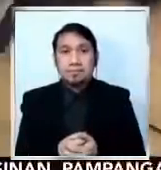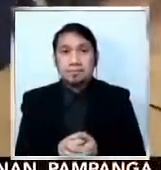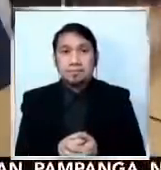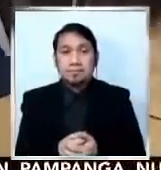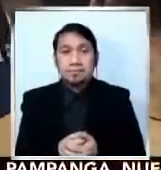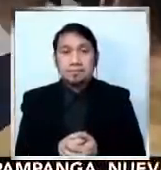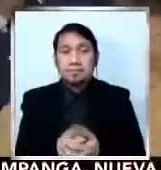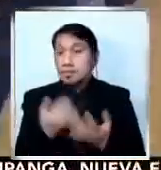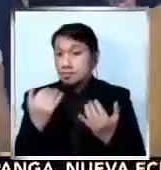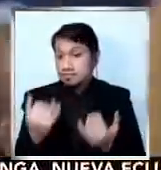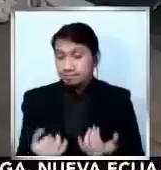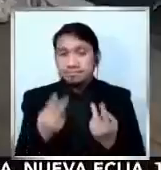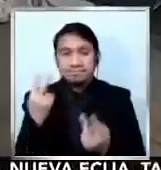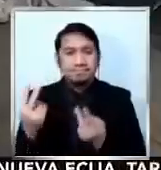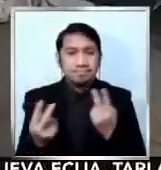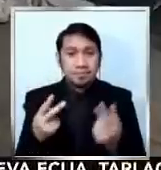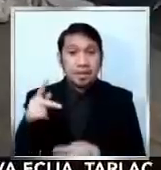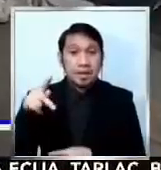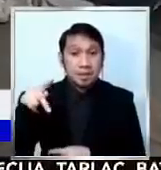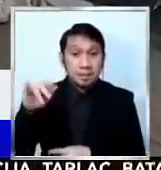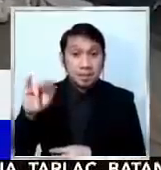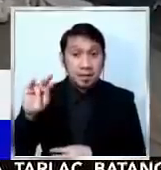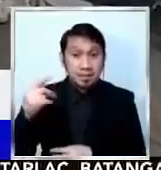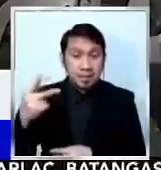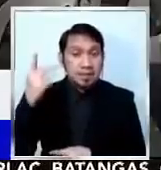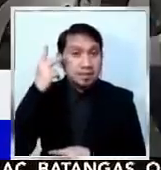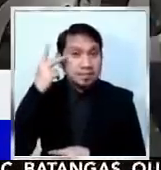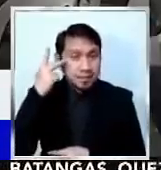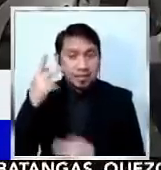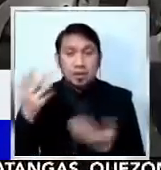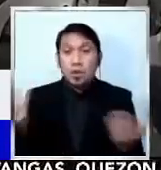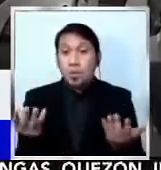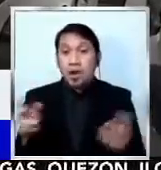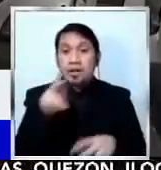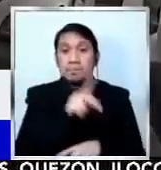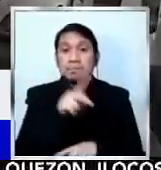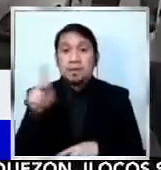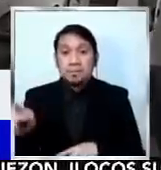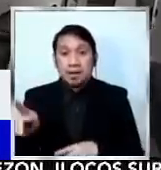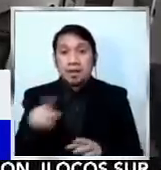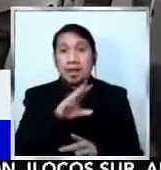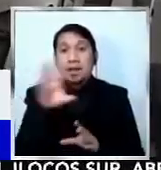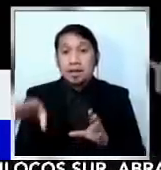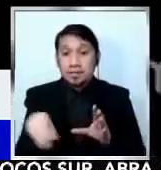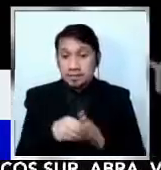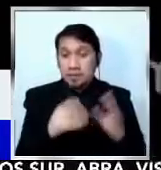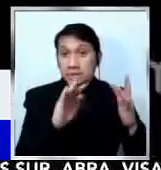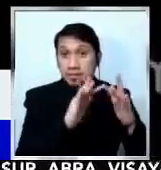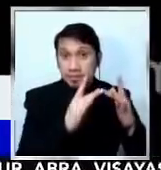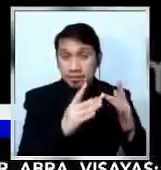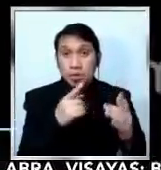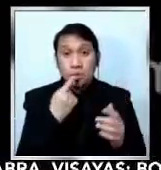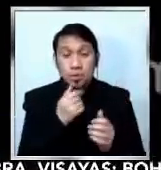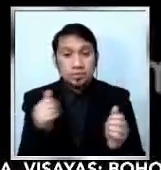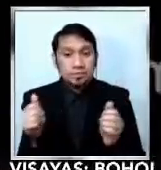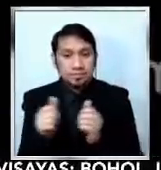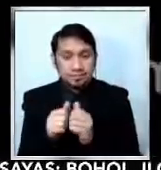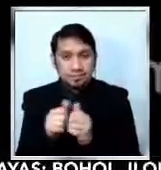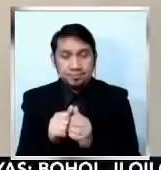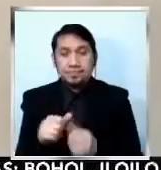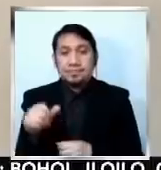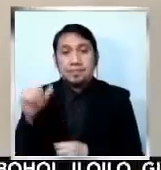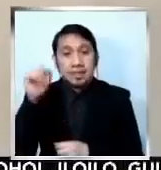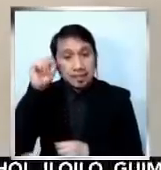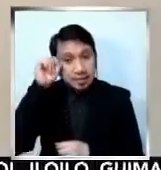Binisita ni Senator Ping Lacson ng mga tiga Mexico, Pampanga. Nakasama nila online ang kanyang running mate na si Senate President Tito